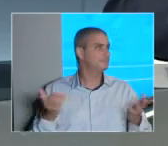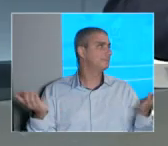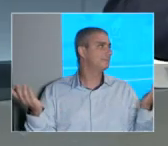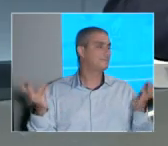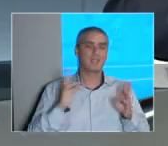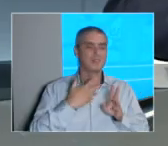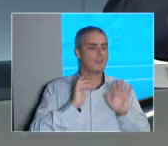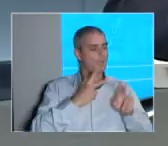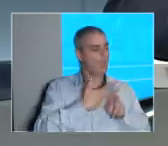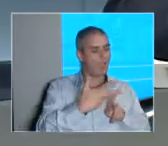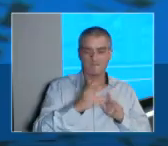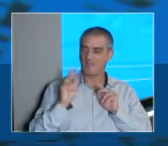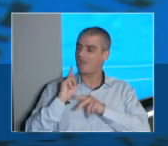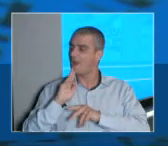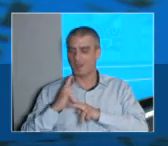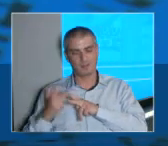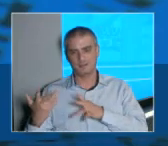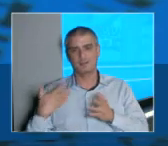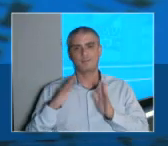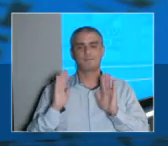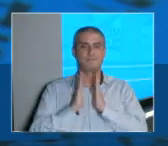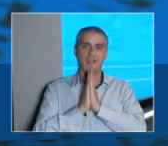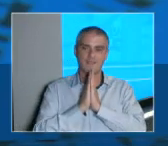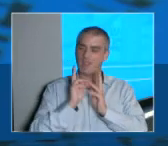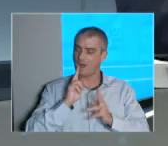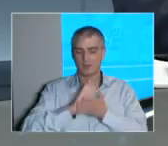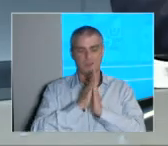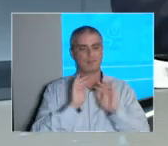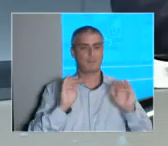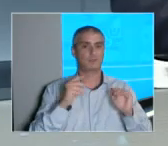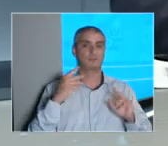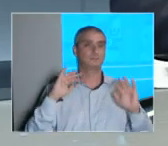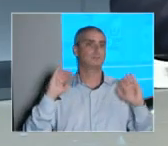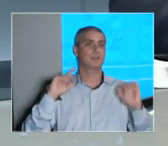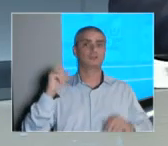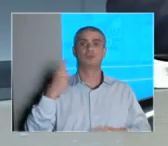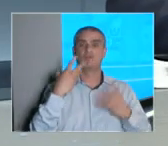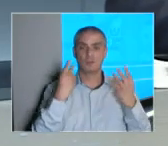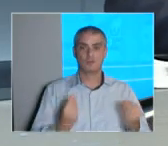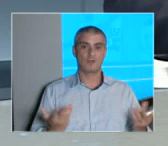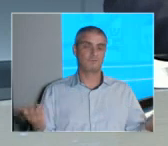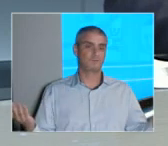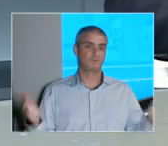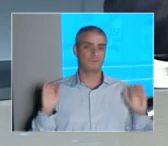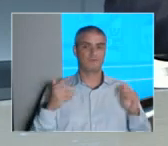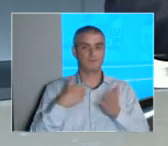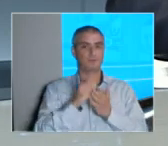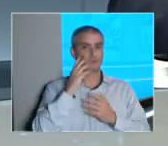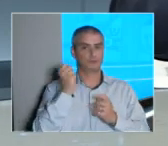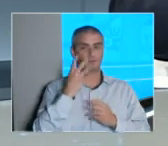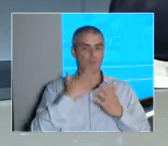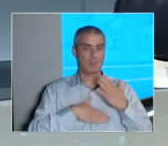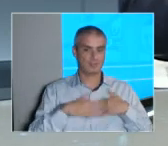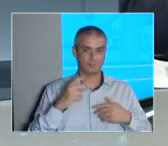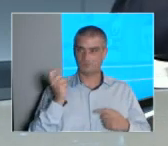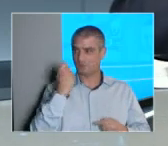ולא כללה מוחלטת. כן, אז נקווה שהכללות יהפכו לנו לברכות. נאחל לכולם שבוע מבורך, באשר אתם, והמשך שבוע נעים. בשבת